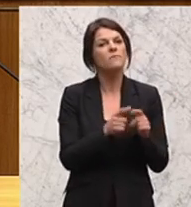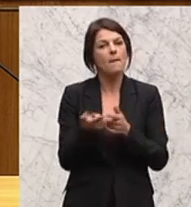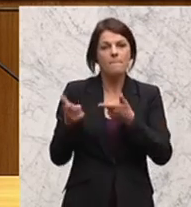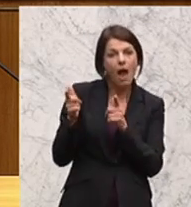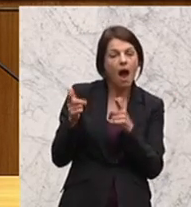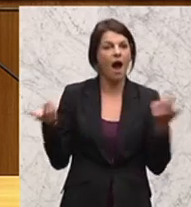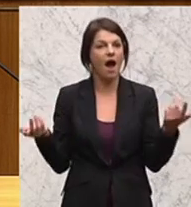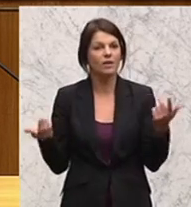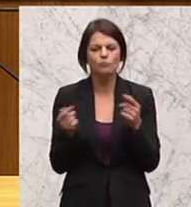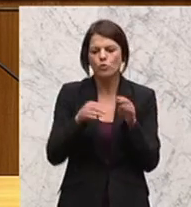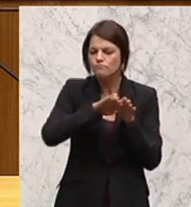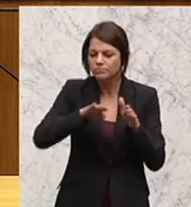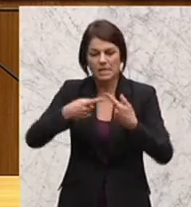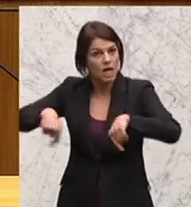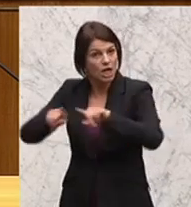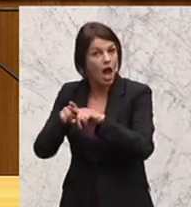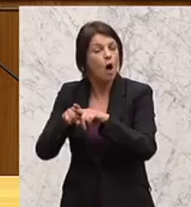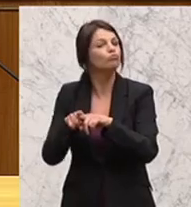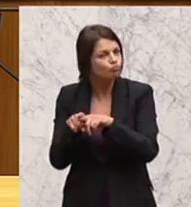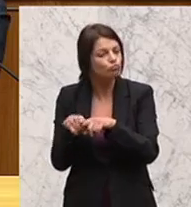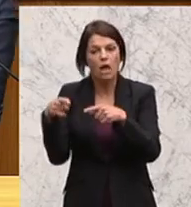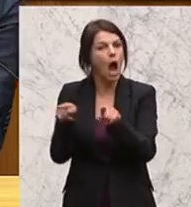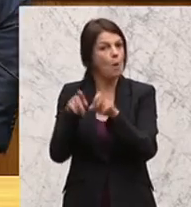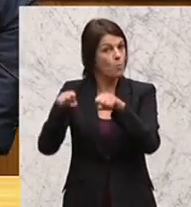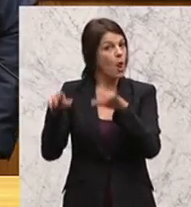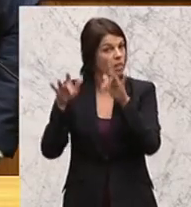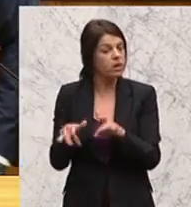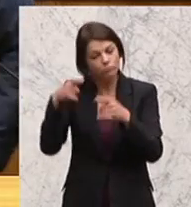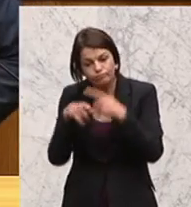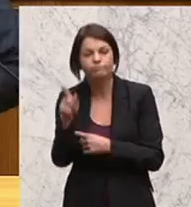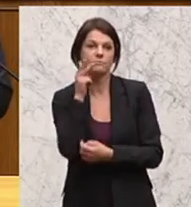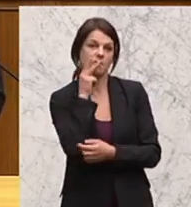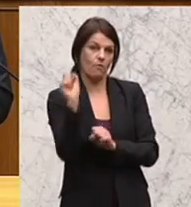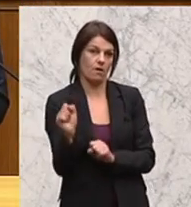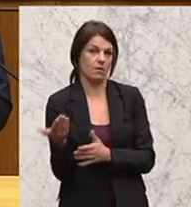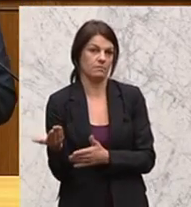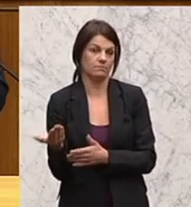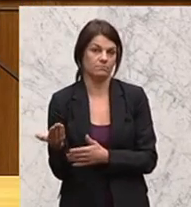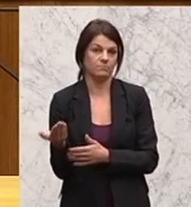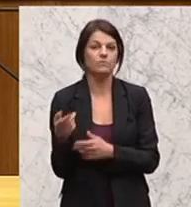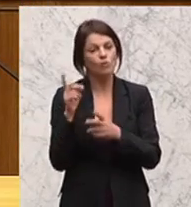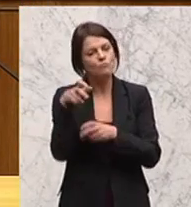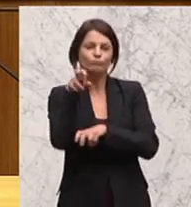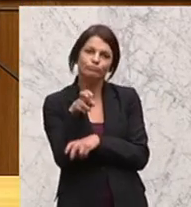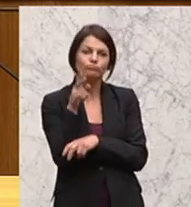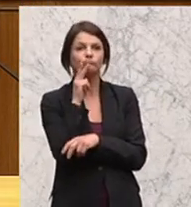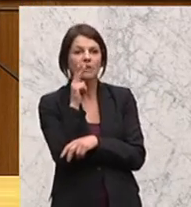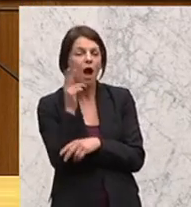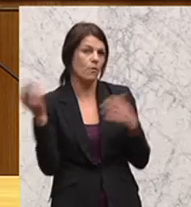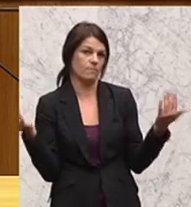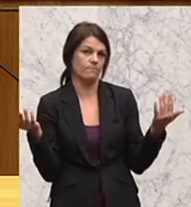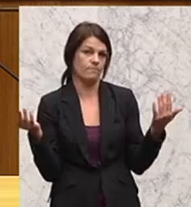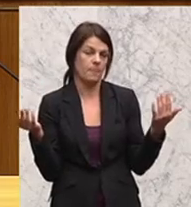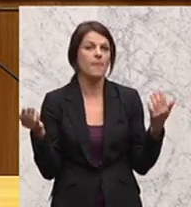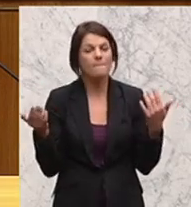Bars bzw. in abgetrennten Räumlichkeiten die Möglichkeit für Raucher dann dort auch eine Zigarette rauchen zu können. Als Sie